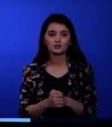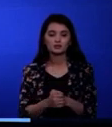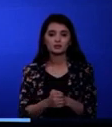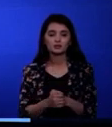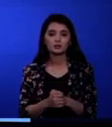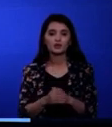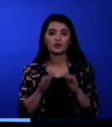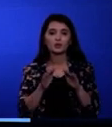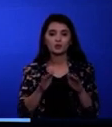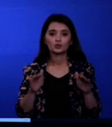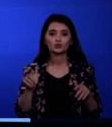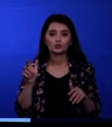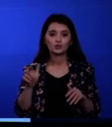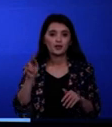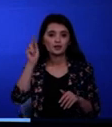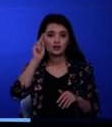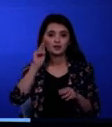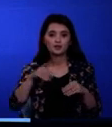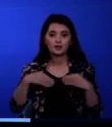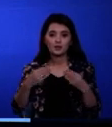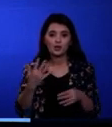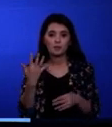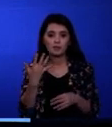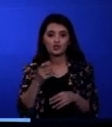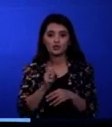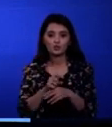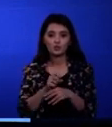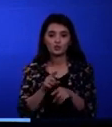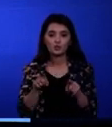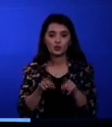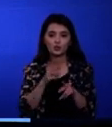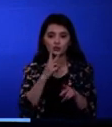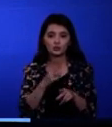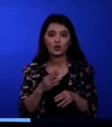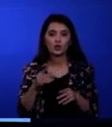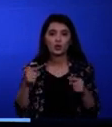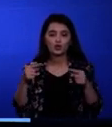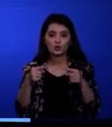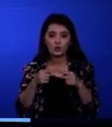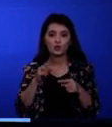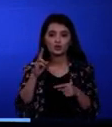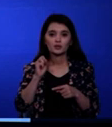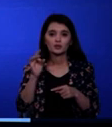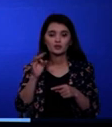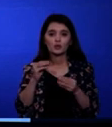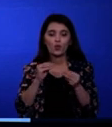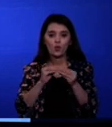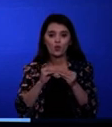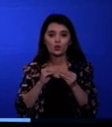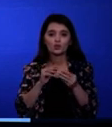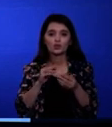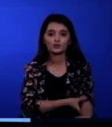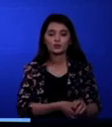oldik. Aziz o'quvchilar, darsligimizda berilgan 5-chi misol quyidagicha. To'g'ri kasrlarni o'nlik kasr